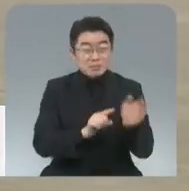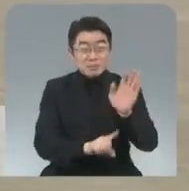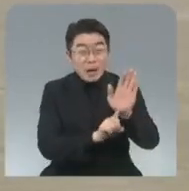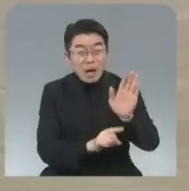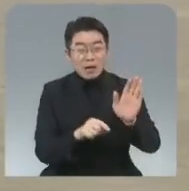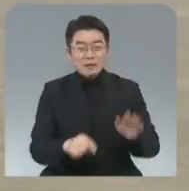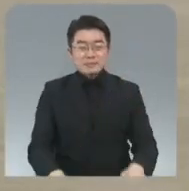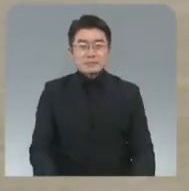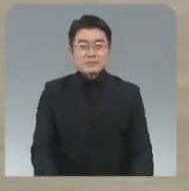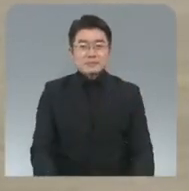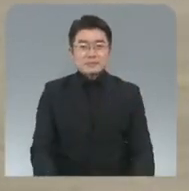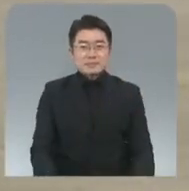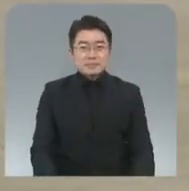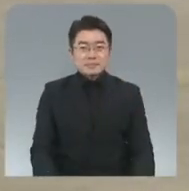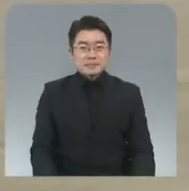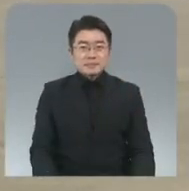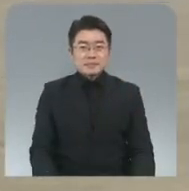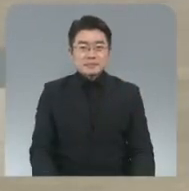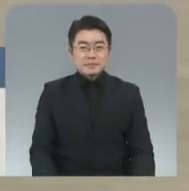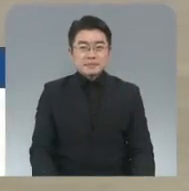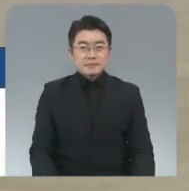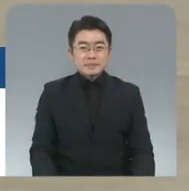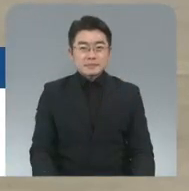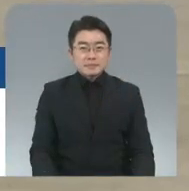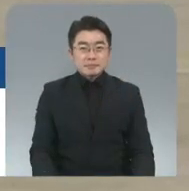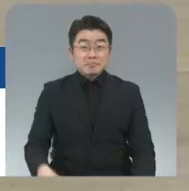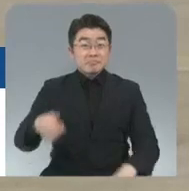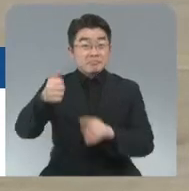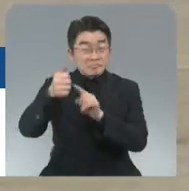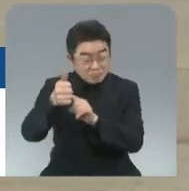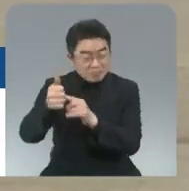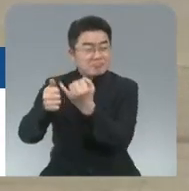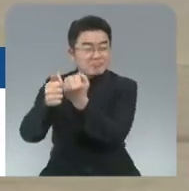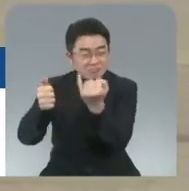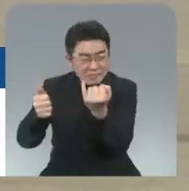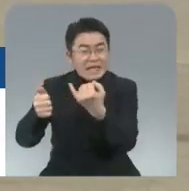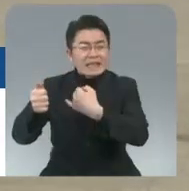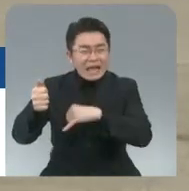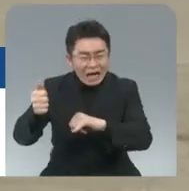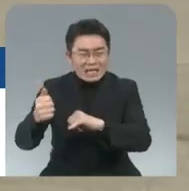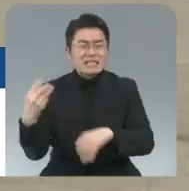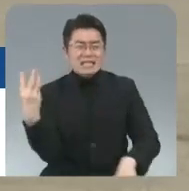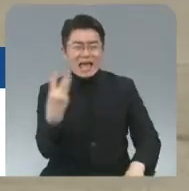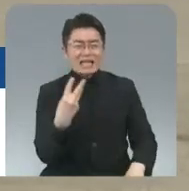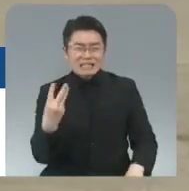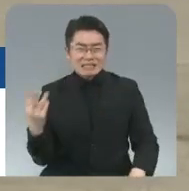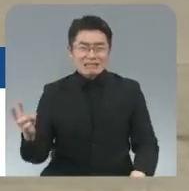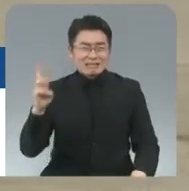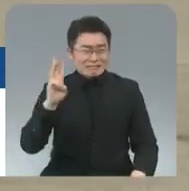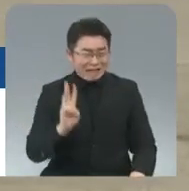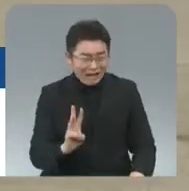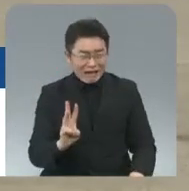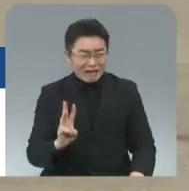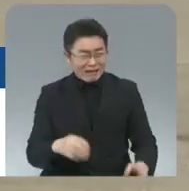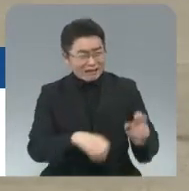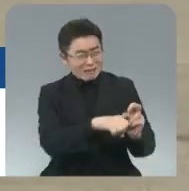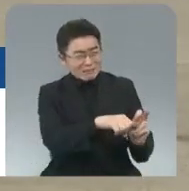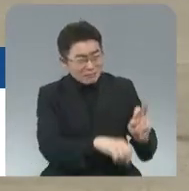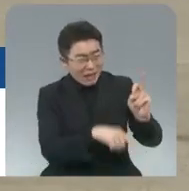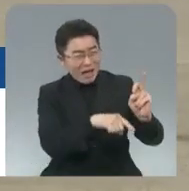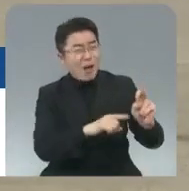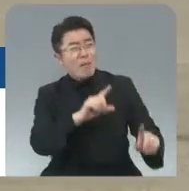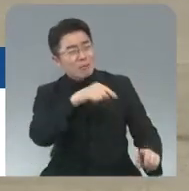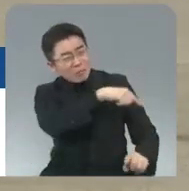rudal sebelum peluncuran icbm wasong 17 berbeda dengan sebelumnya media Korea Utara membuat foto-foto Putri pemimpin Kim